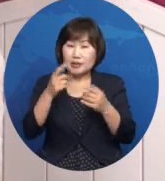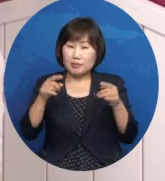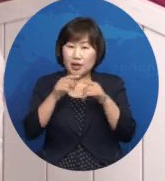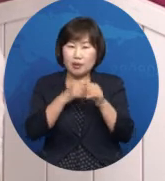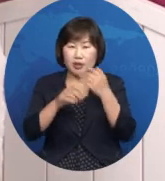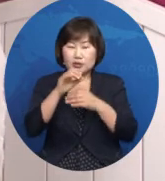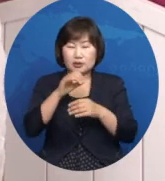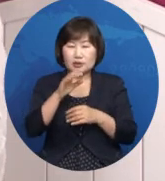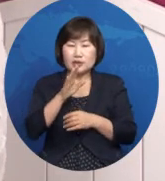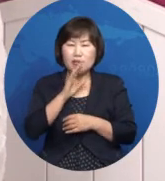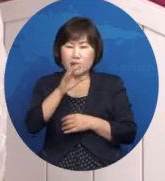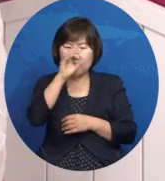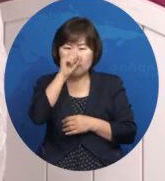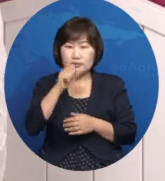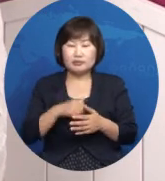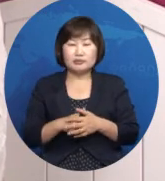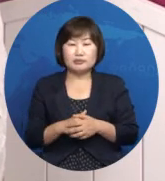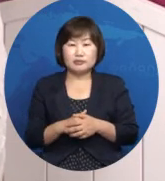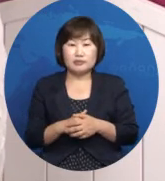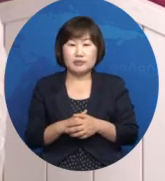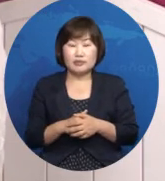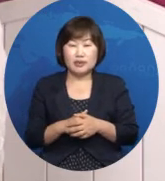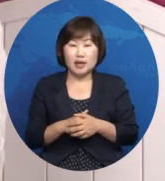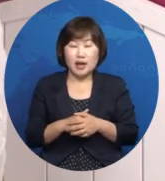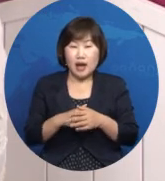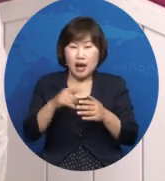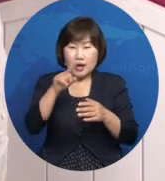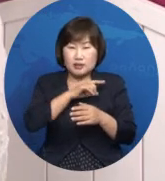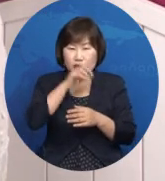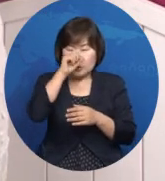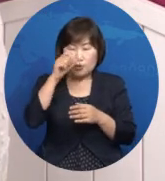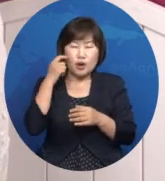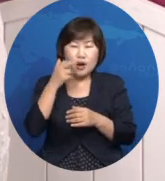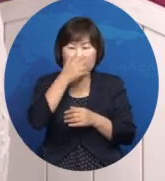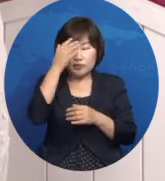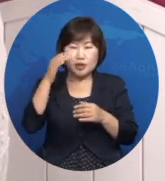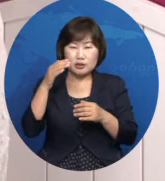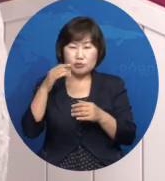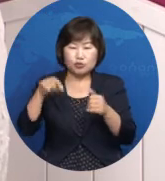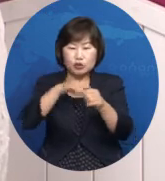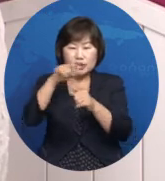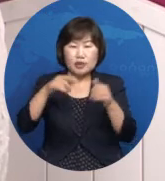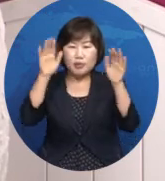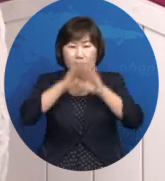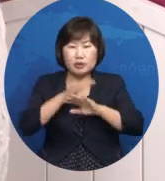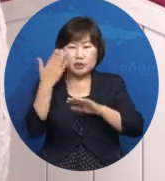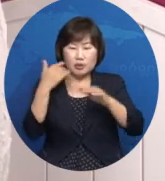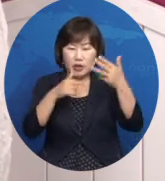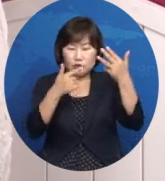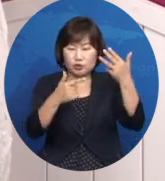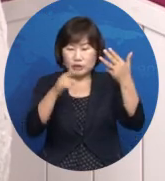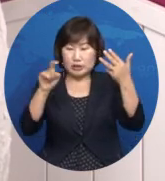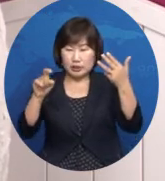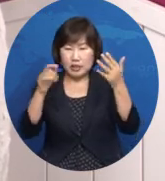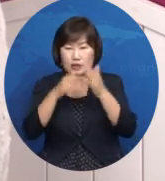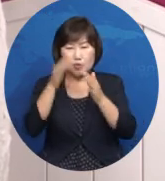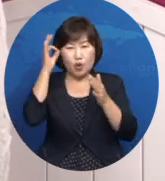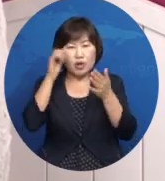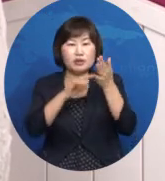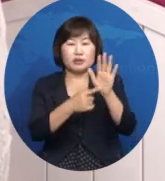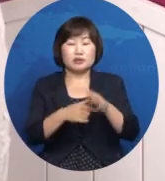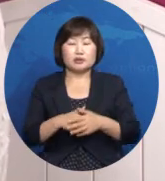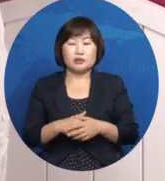더할 나위 없을 텐데요. 상상할 수 있는 가장 로맨틱한 밤이 지난 6일부터 10일까지 포항에서 펼쳐졌다고